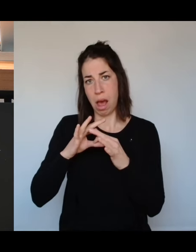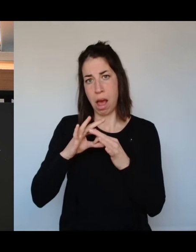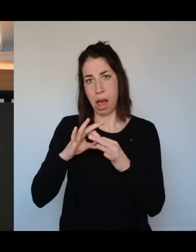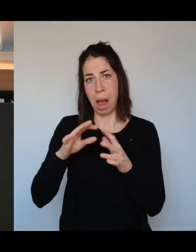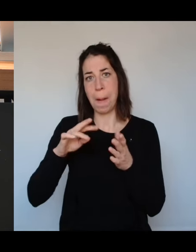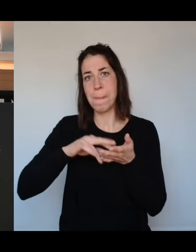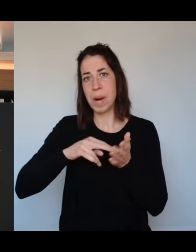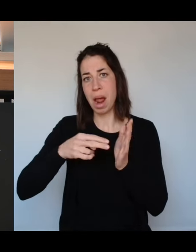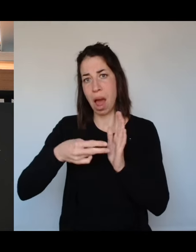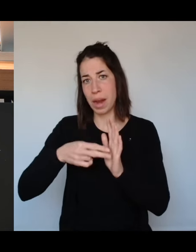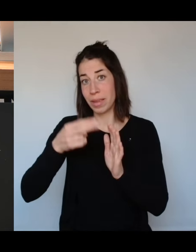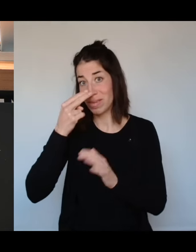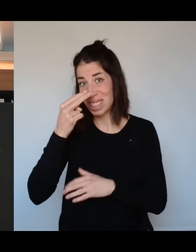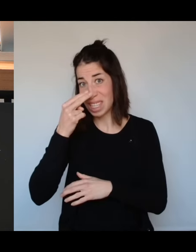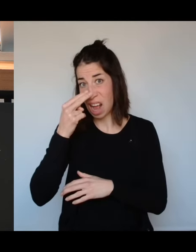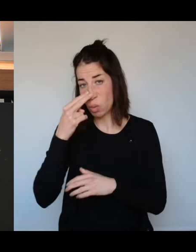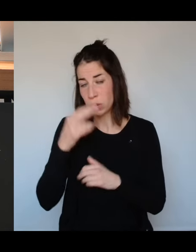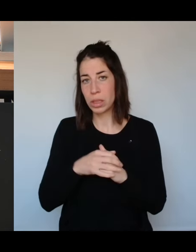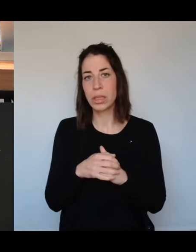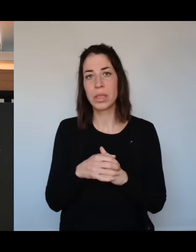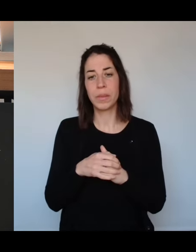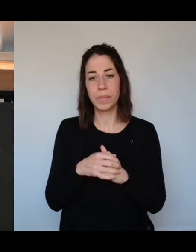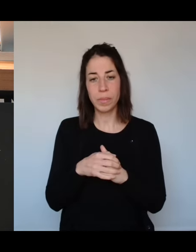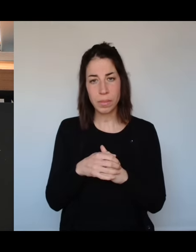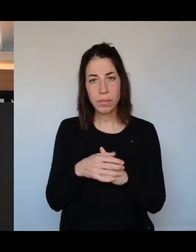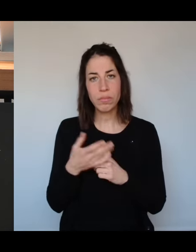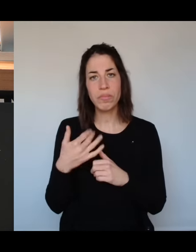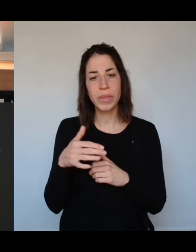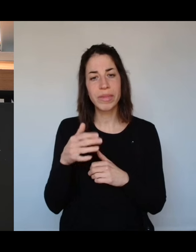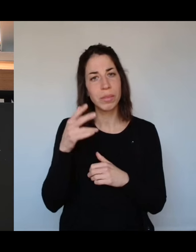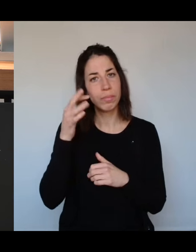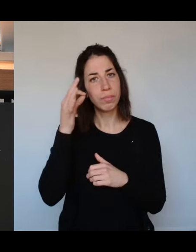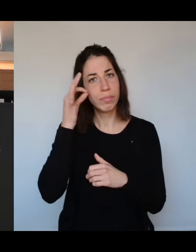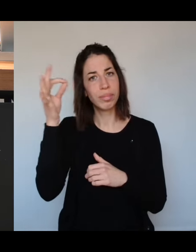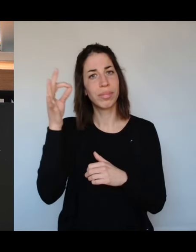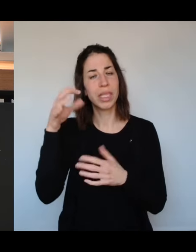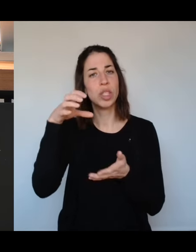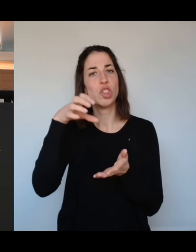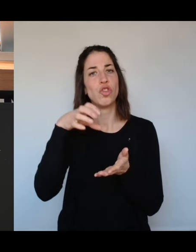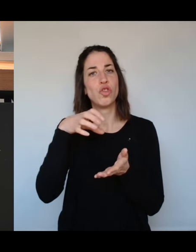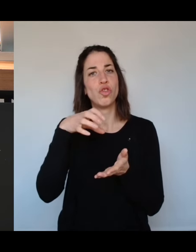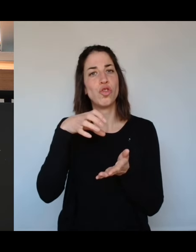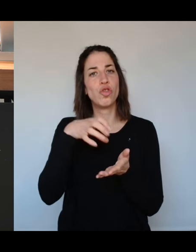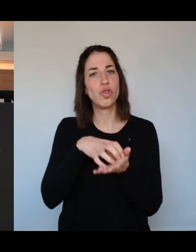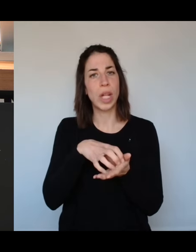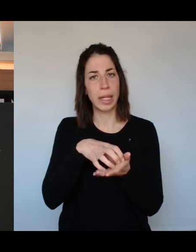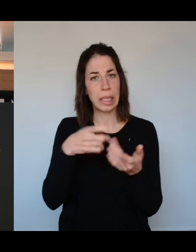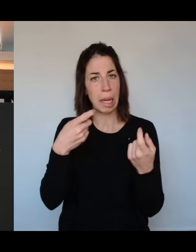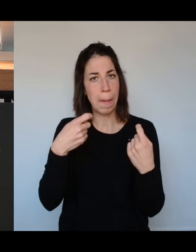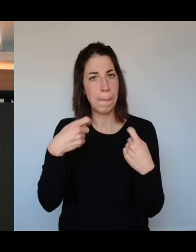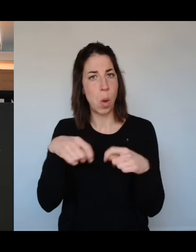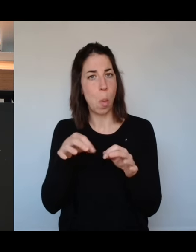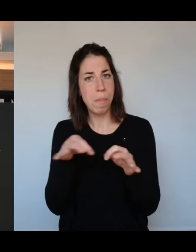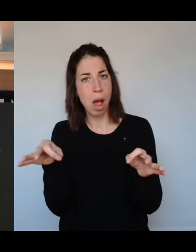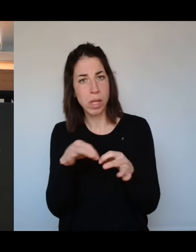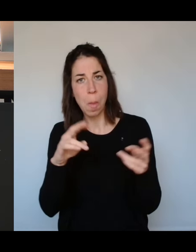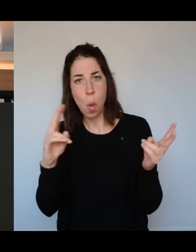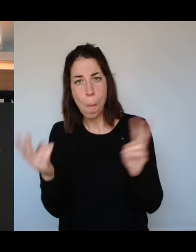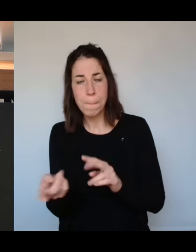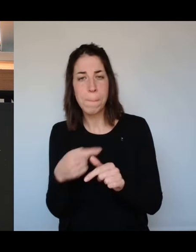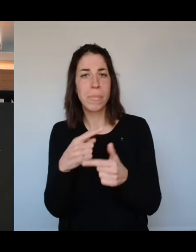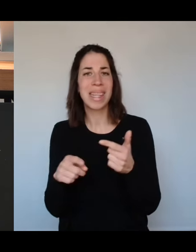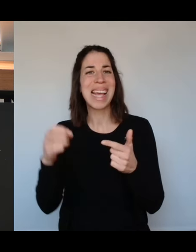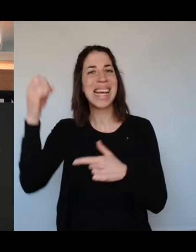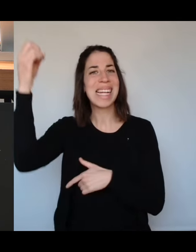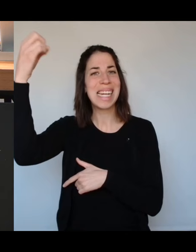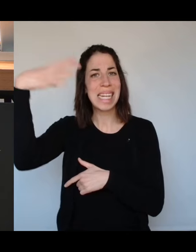entstanden, mit städtebaulichen Präventivmaßnahmen, Licht-, Sichtachsen, Grünpflege, für mehr Sicherheit zu